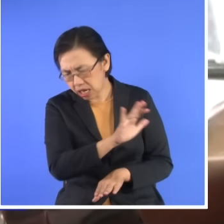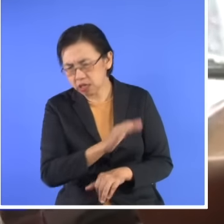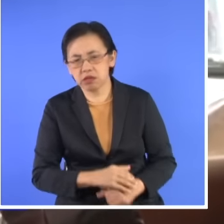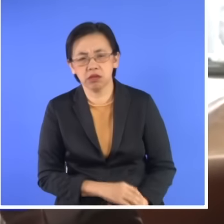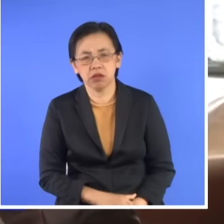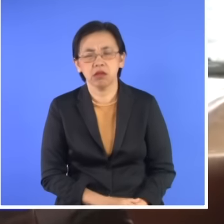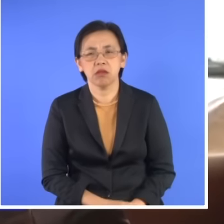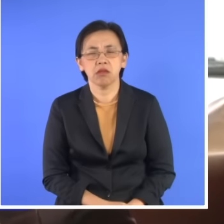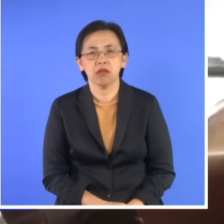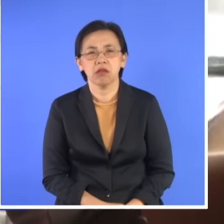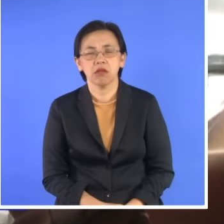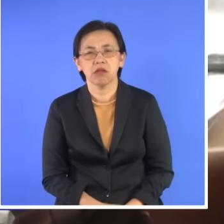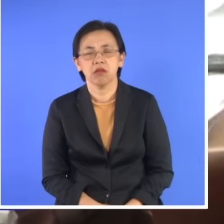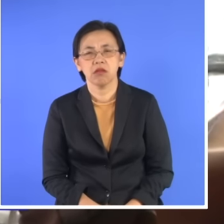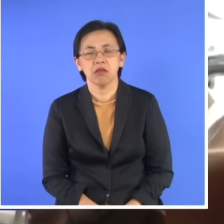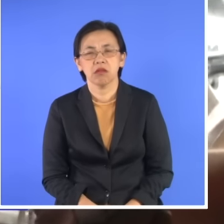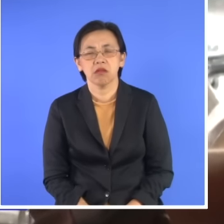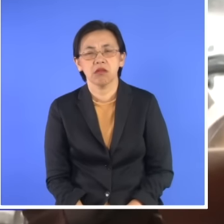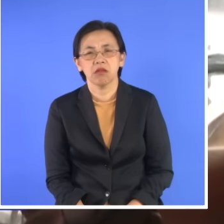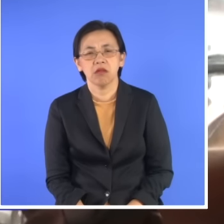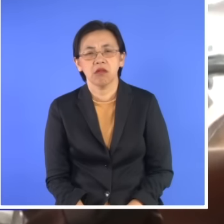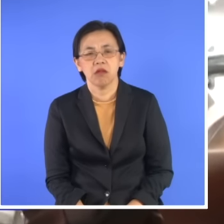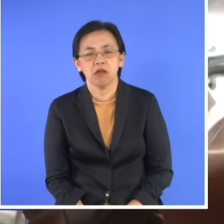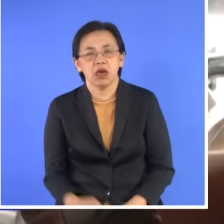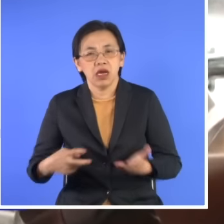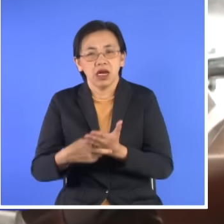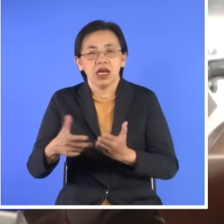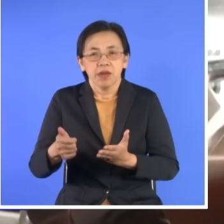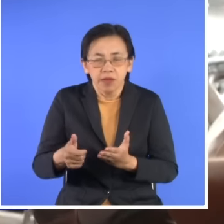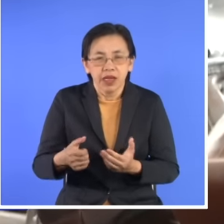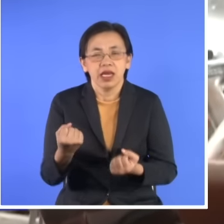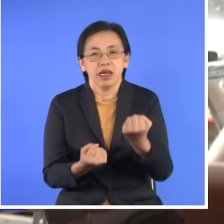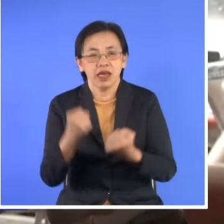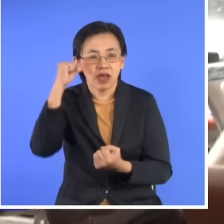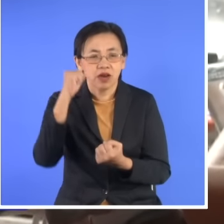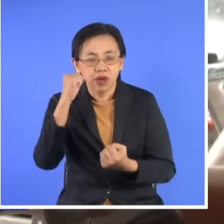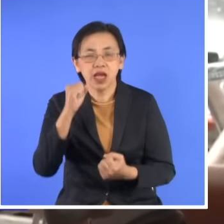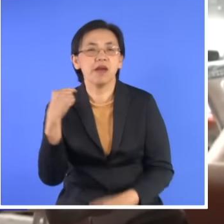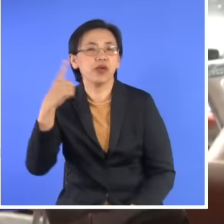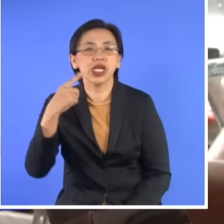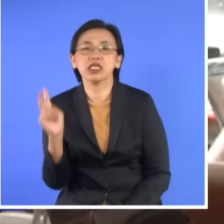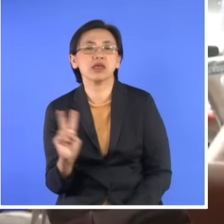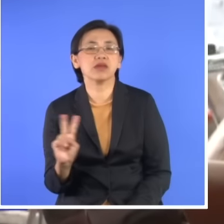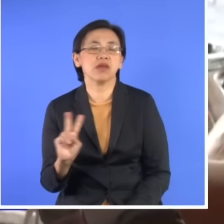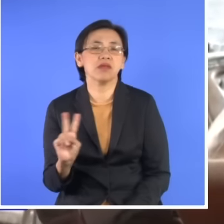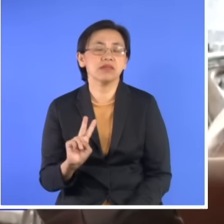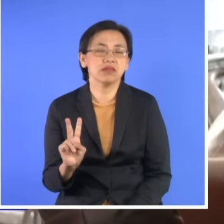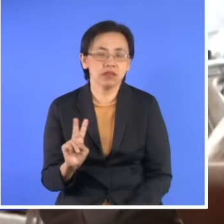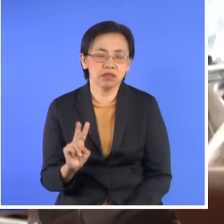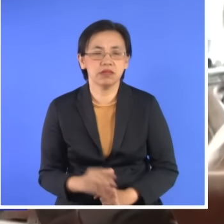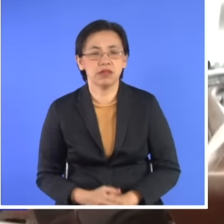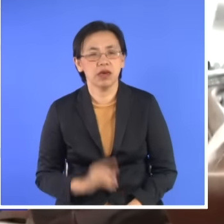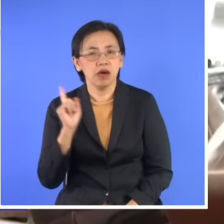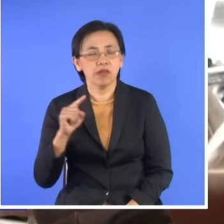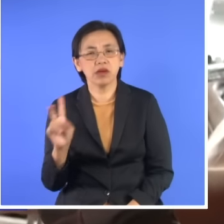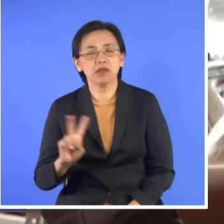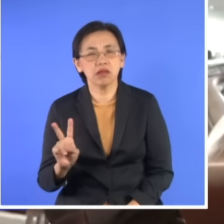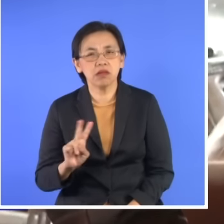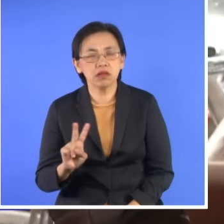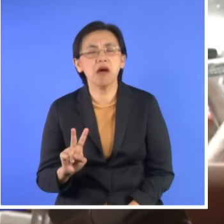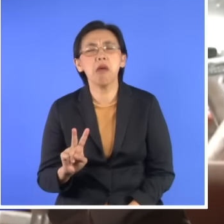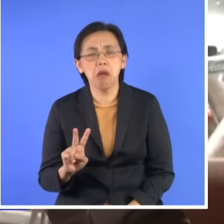ข้างล่างแล้วก็เหมือนผู้หญิงิทั้งกระเป๋ารถเมล์และคนขับรถเป็นผู้หญิงทั้งคู่เลยนะคะก็ทั้งสองก็บอก